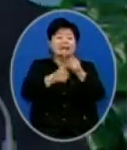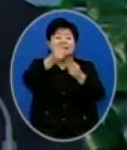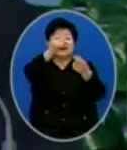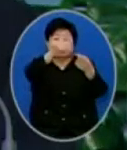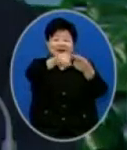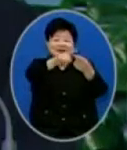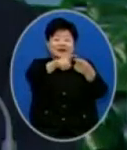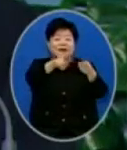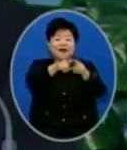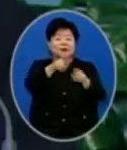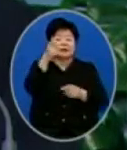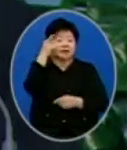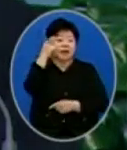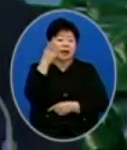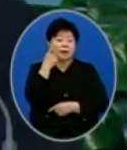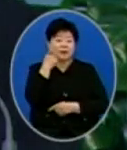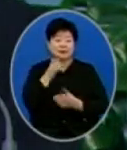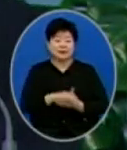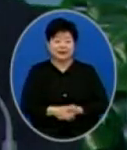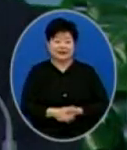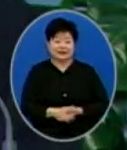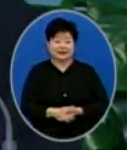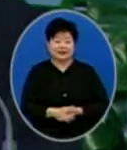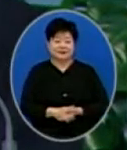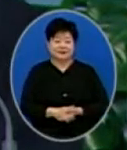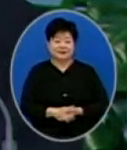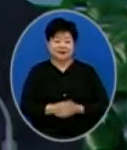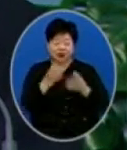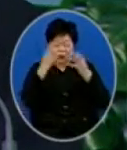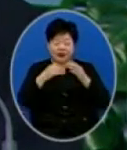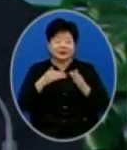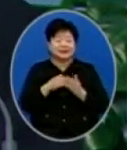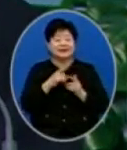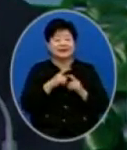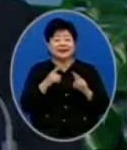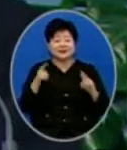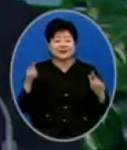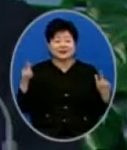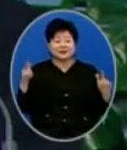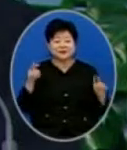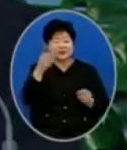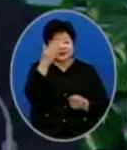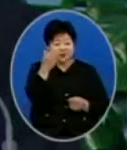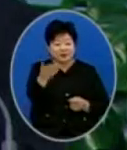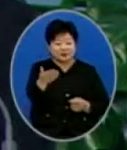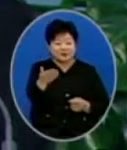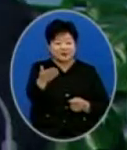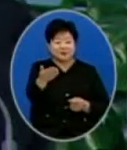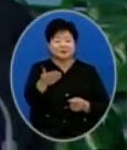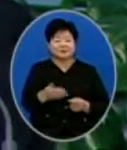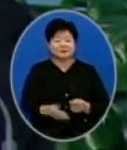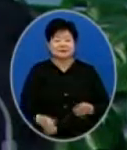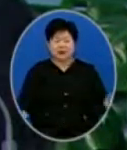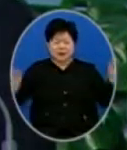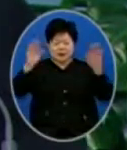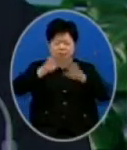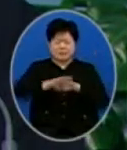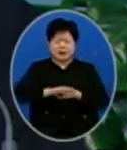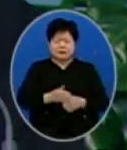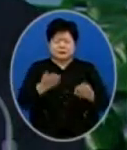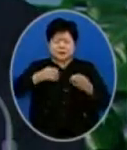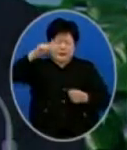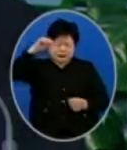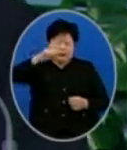대해서 함께 생각해 보기를 원합니다 고난으로 끝나는 것이 아닙니다 여러분 밤이 지나면